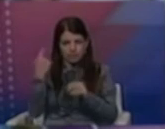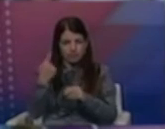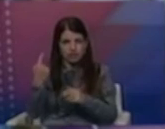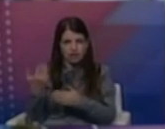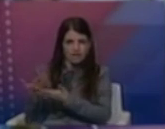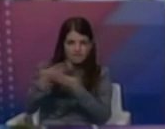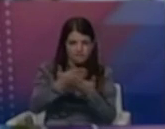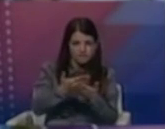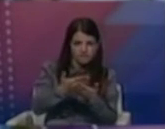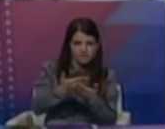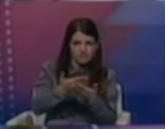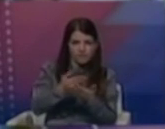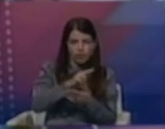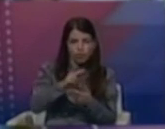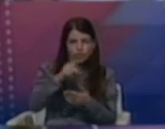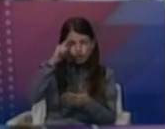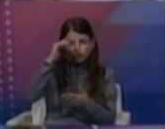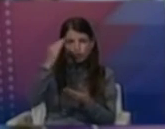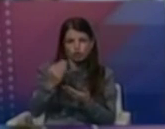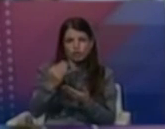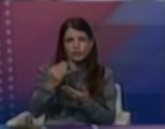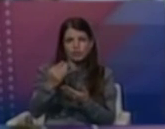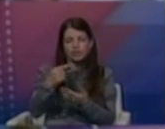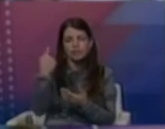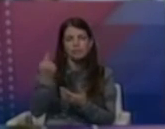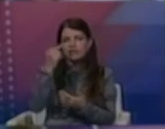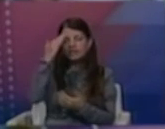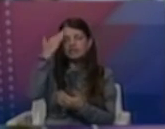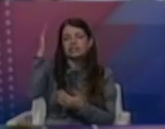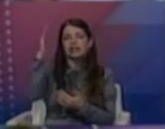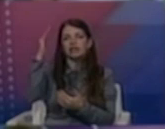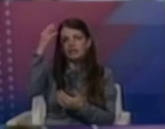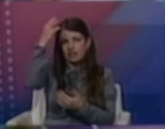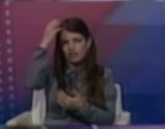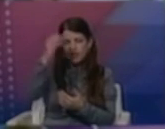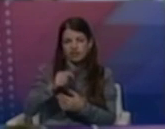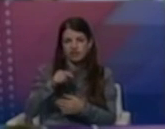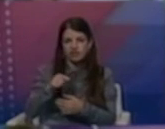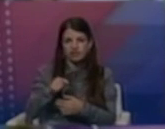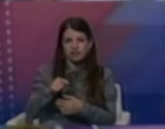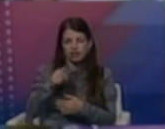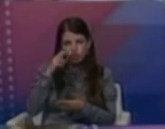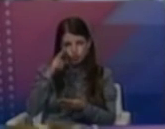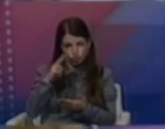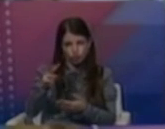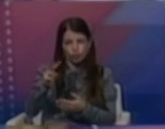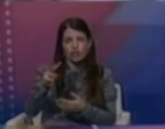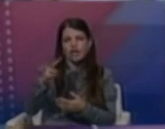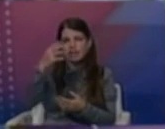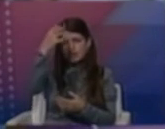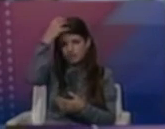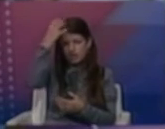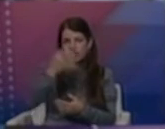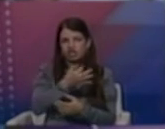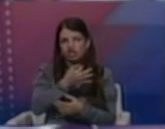ingħatalu fil-waqt li nibdew nieħdu ħsieb min intesa minn dan il-gvern. Din hija prova ħajja li gvern